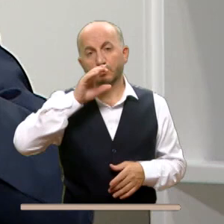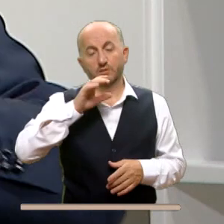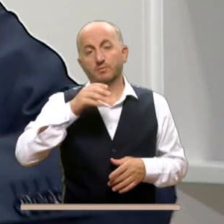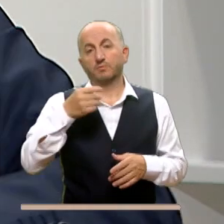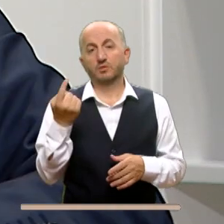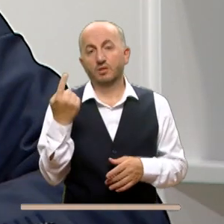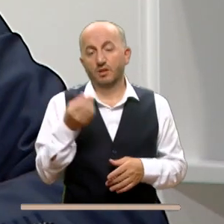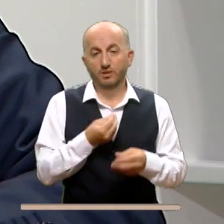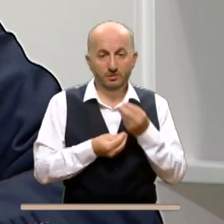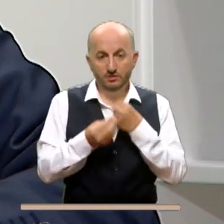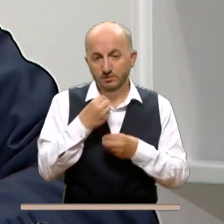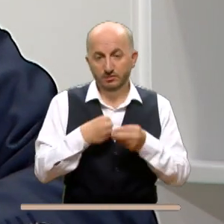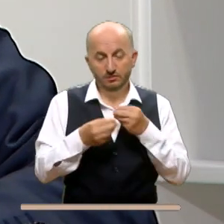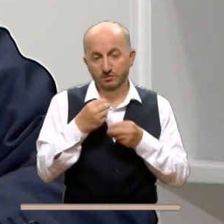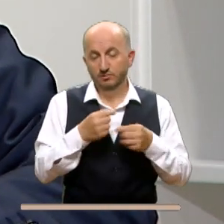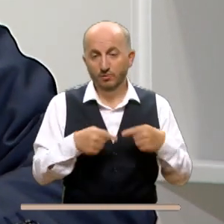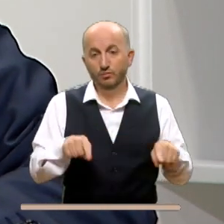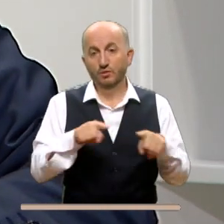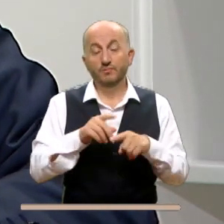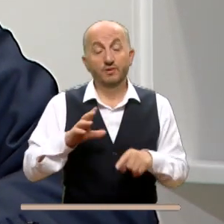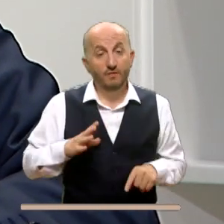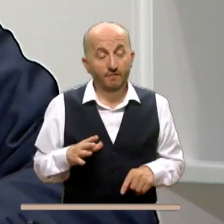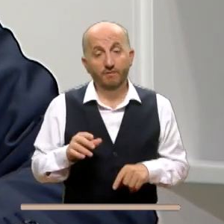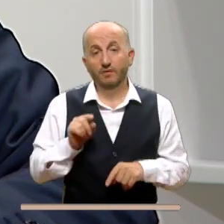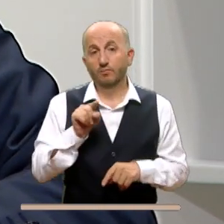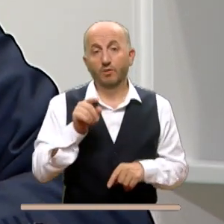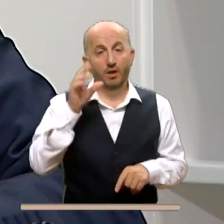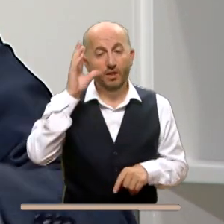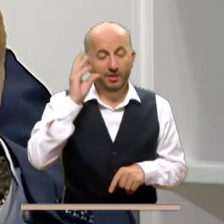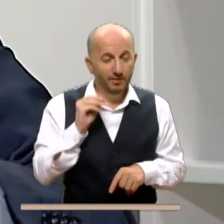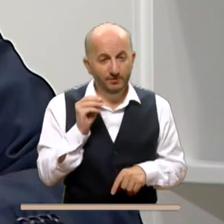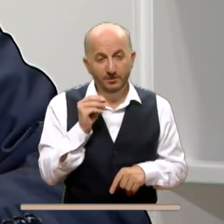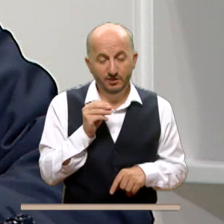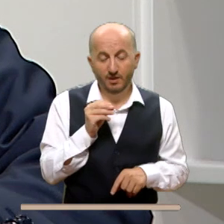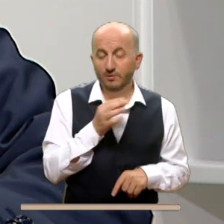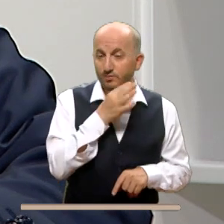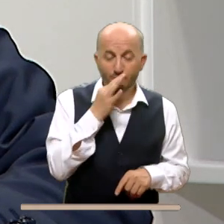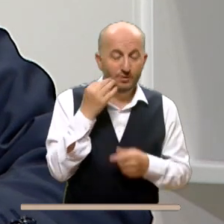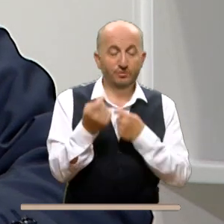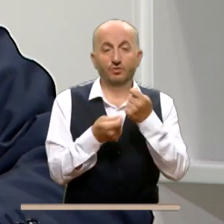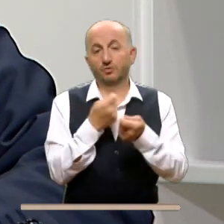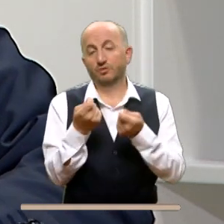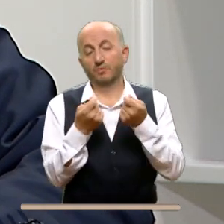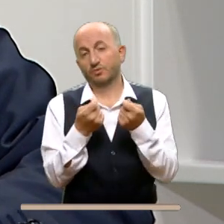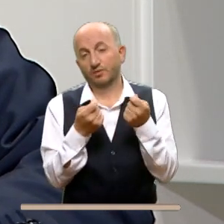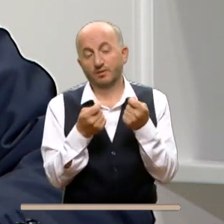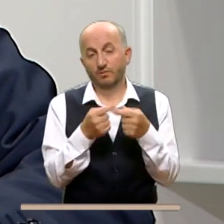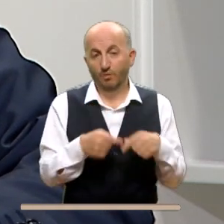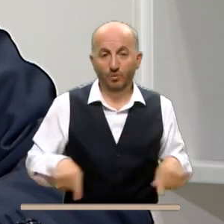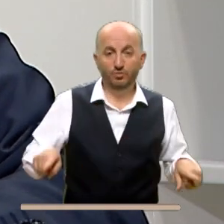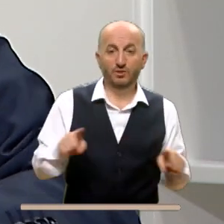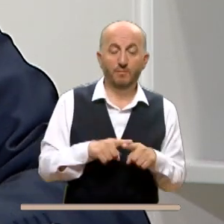şeyler atıştırabilecekleri kafeterya ortamları var. Bu manada yani huzurla çalışabilecek bir